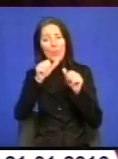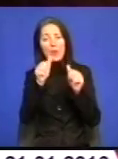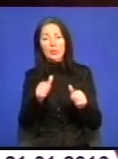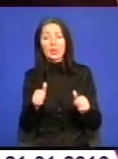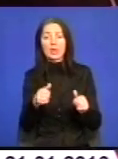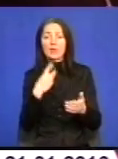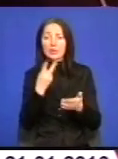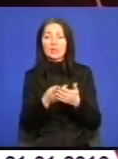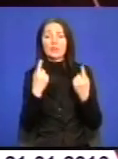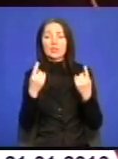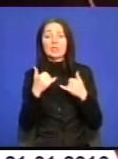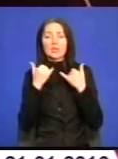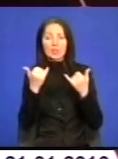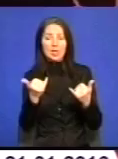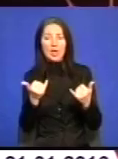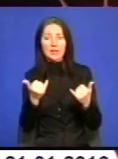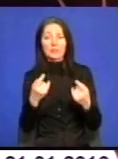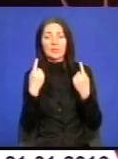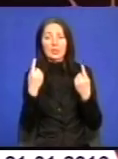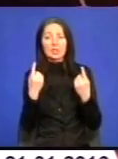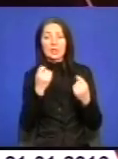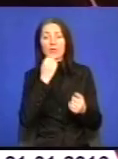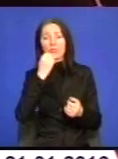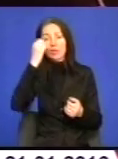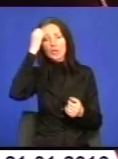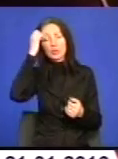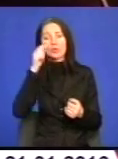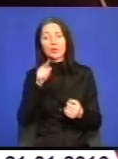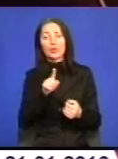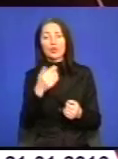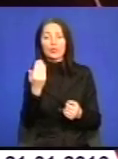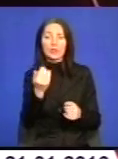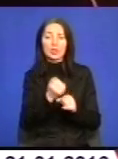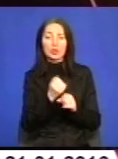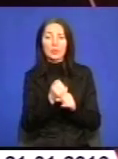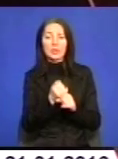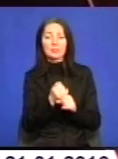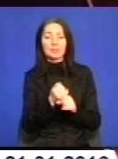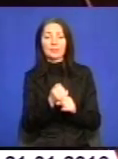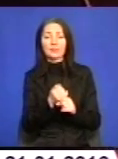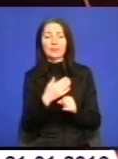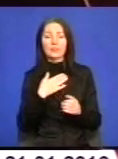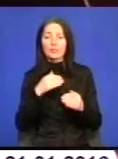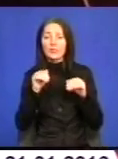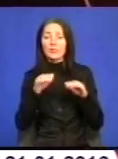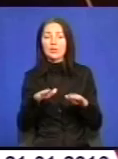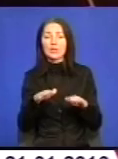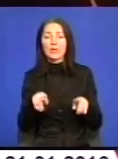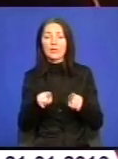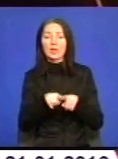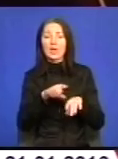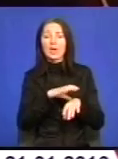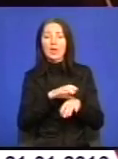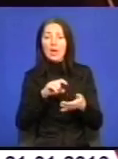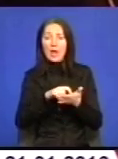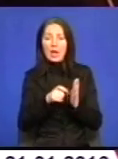виражається в величезній шані, величезній вдячності до того, що вони зробили. І от ми вирішили, от в такій камері, яка